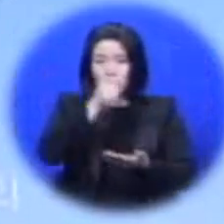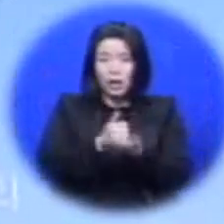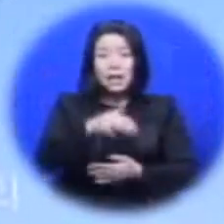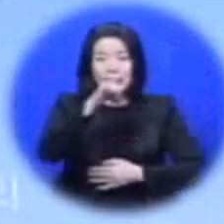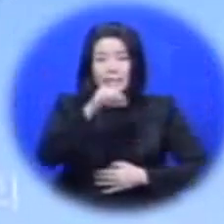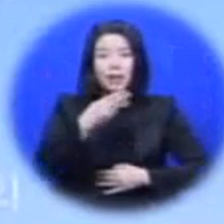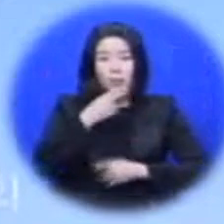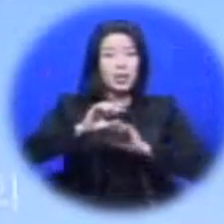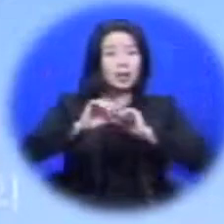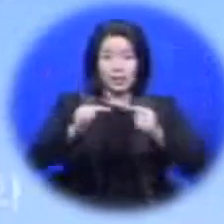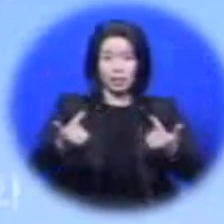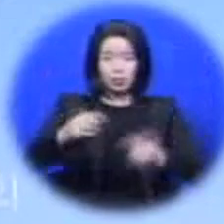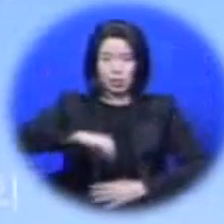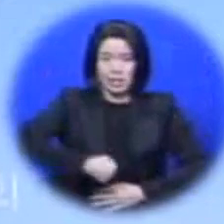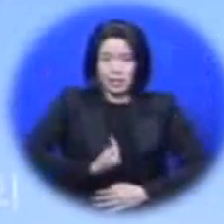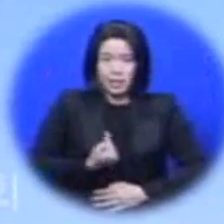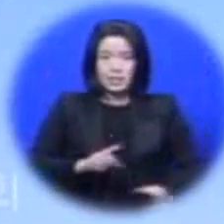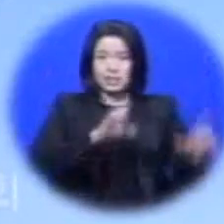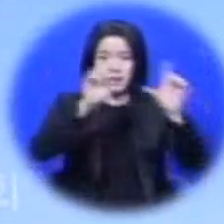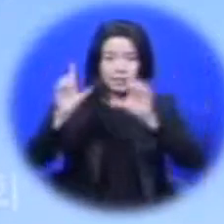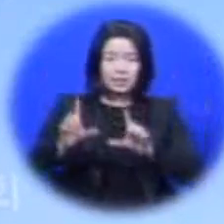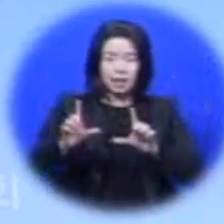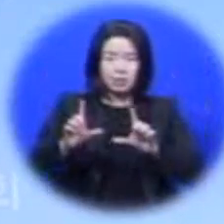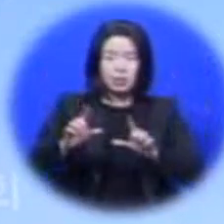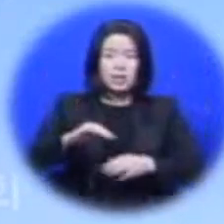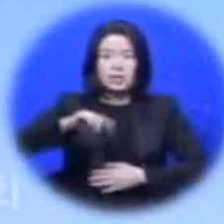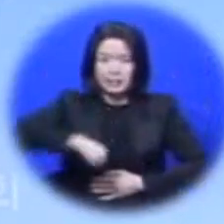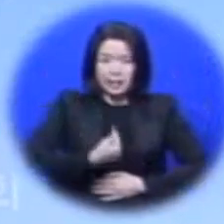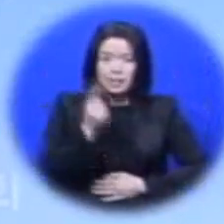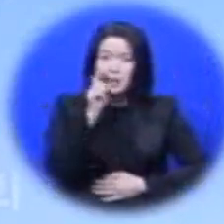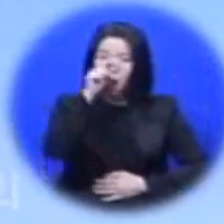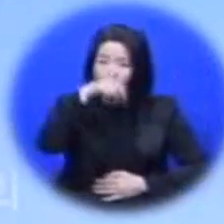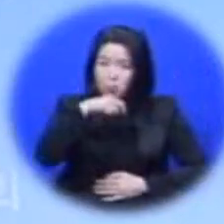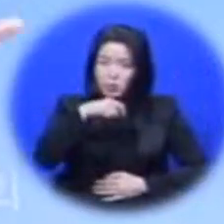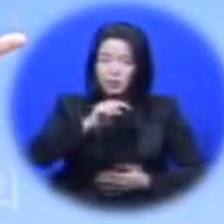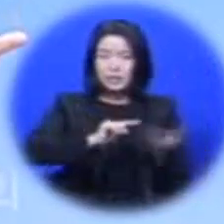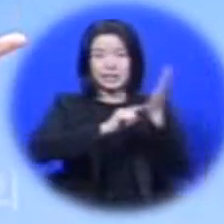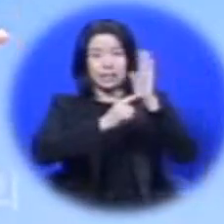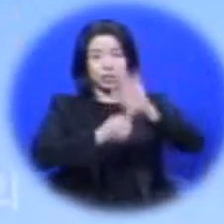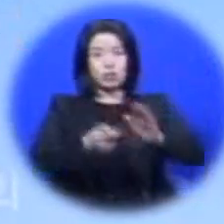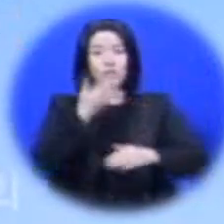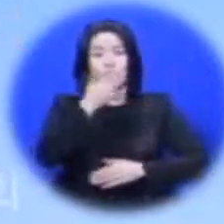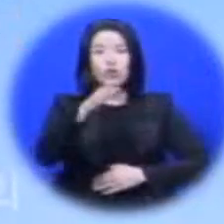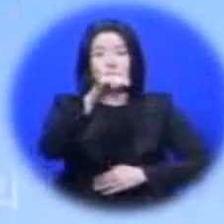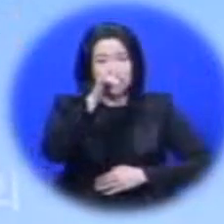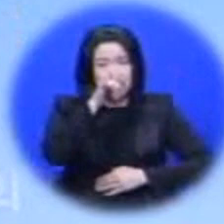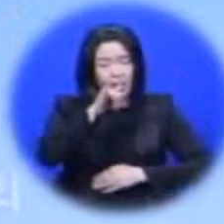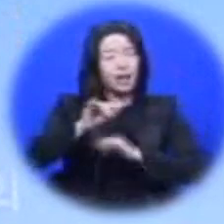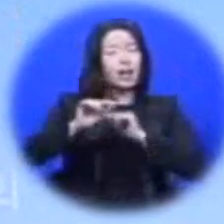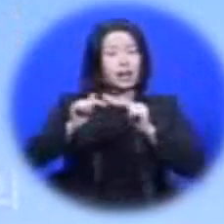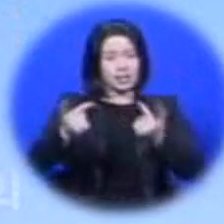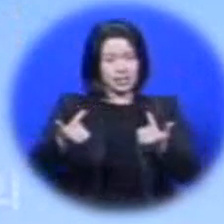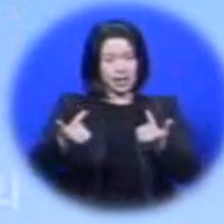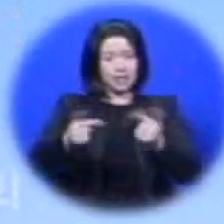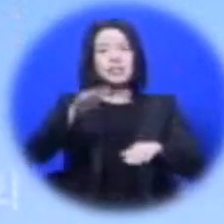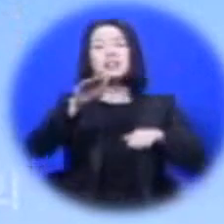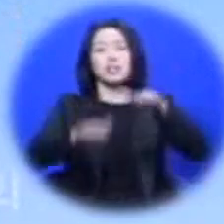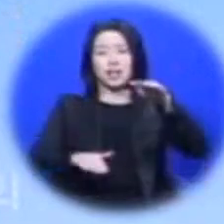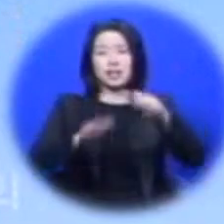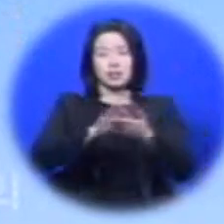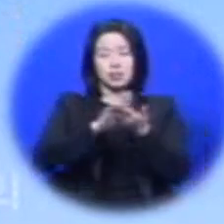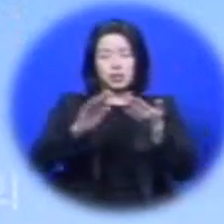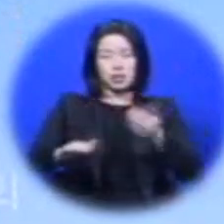아니고 자신의 삶을, 자신의 허물을 드러낼 수 있느냐 아니냐 하는 차이인